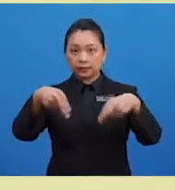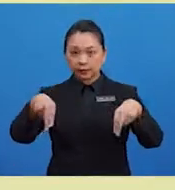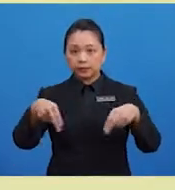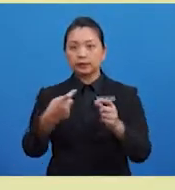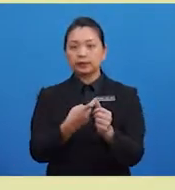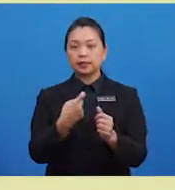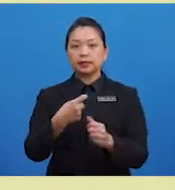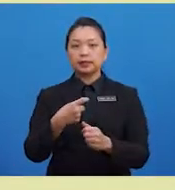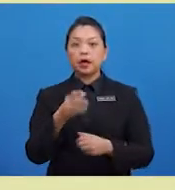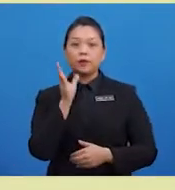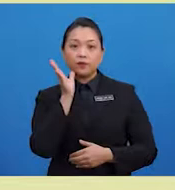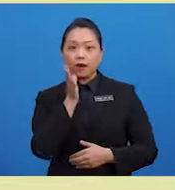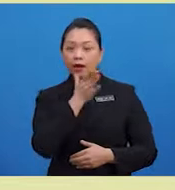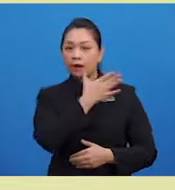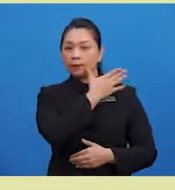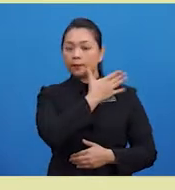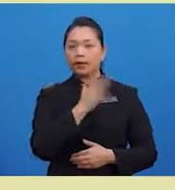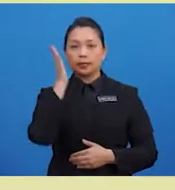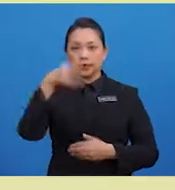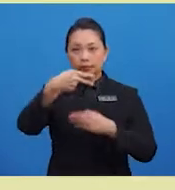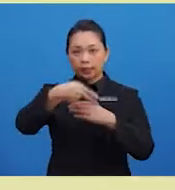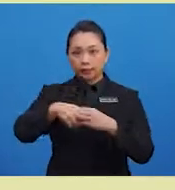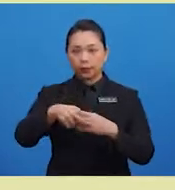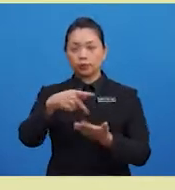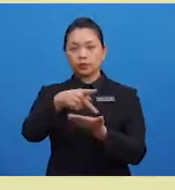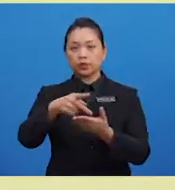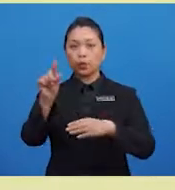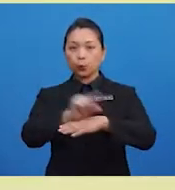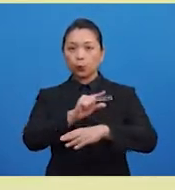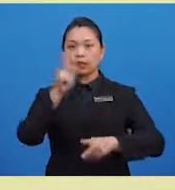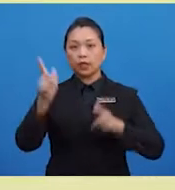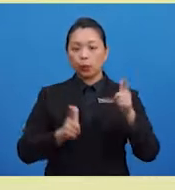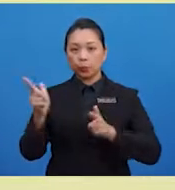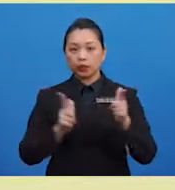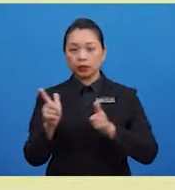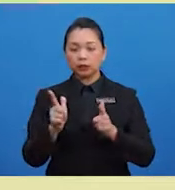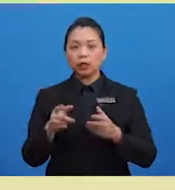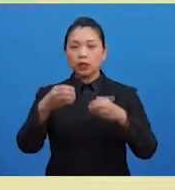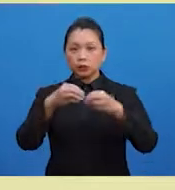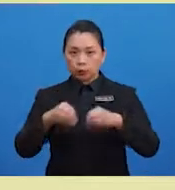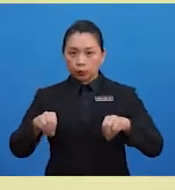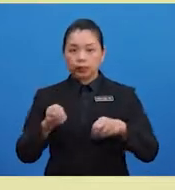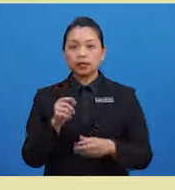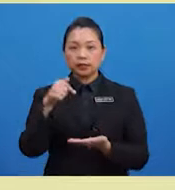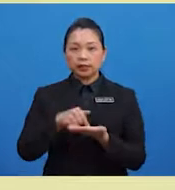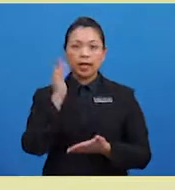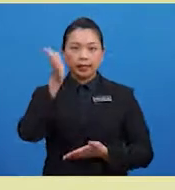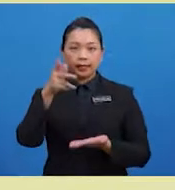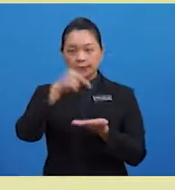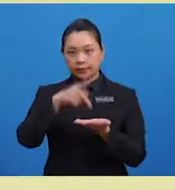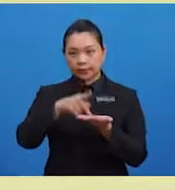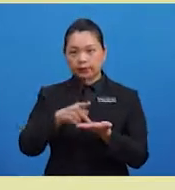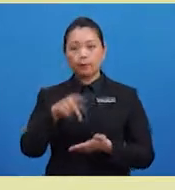akan dihantar ke pusat penetasan menggunakan lori. Telur ini akan dikira dan dipastikan